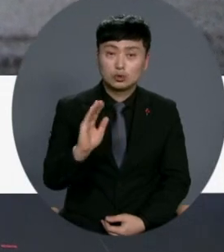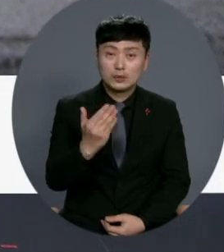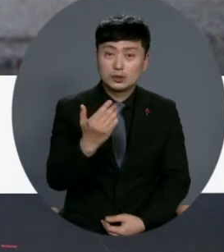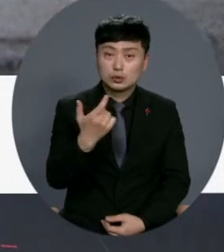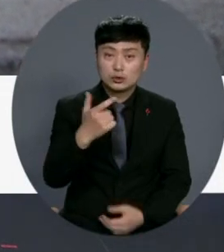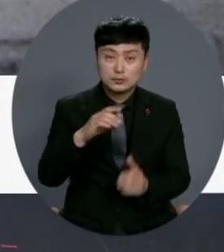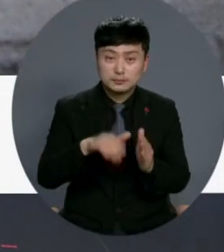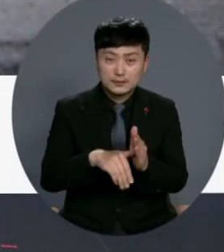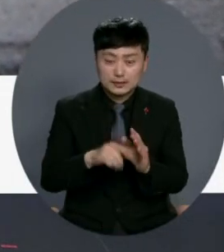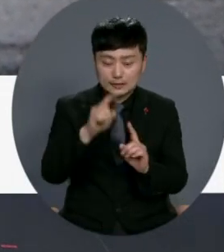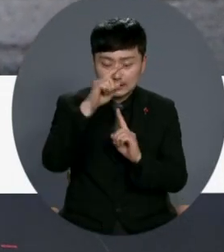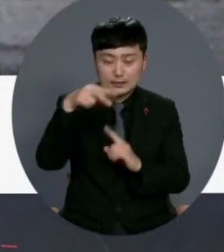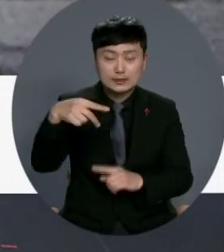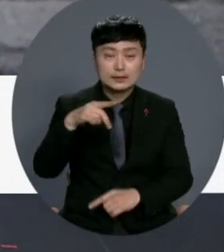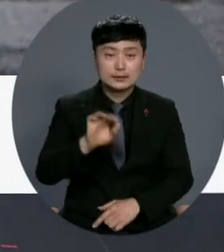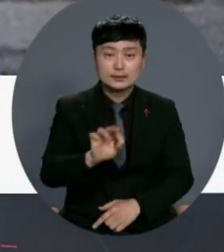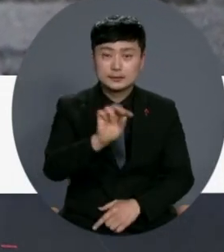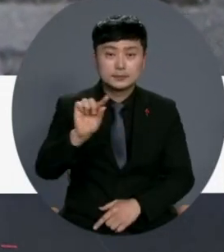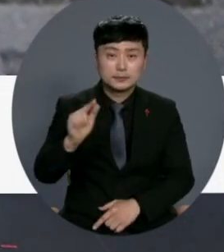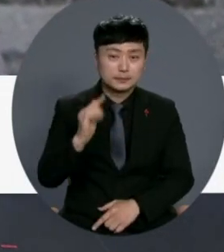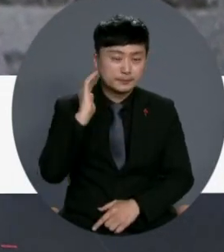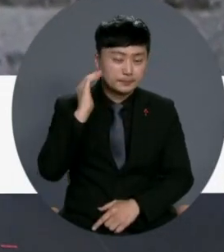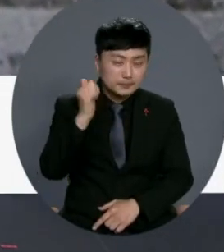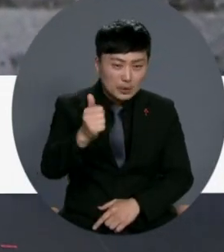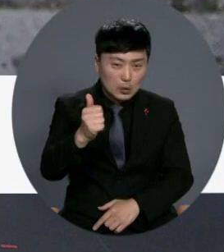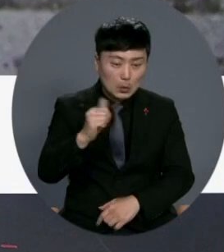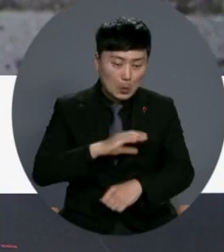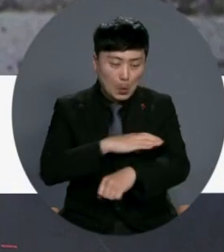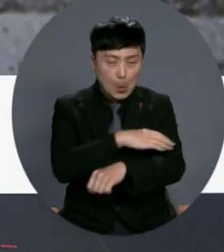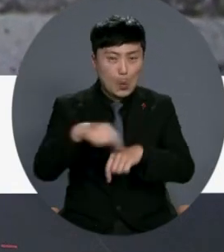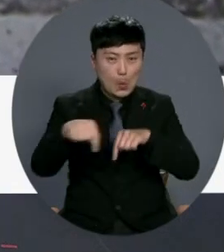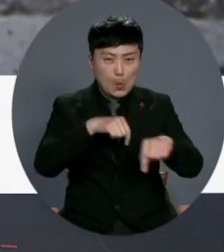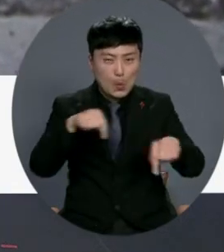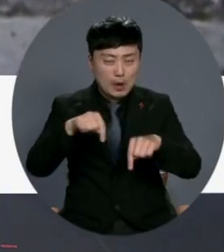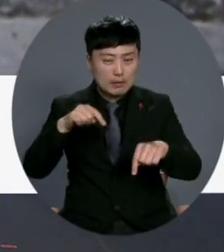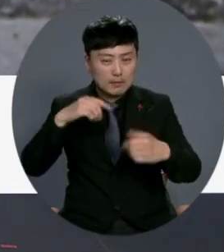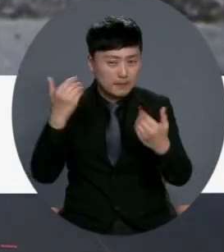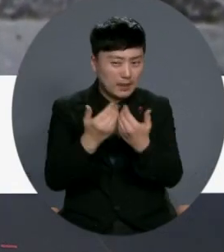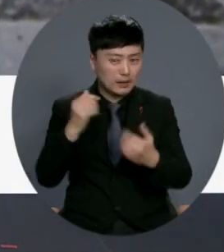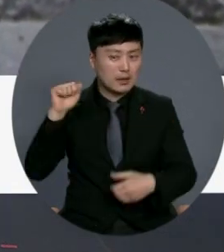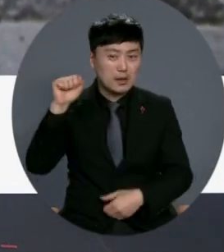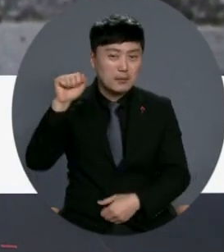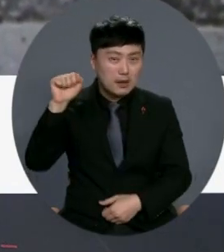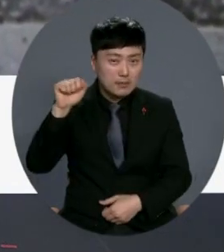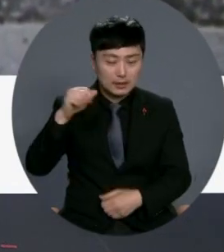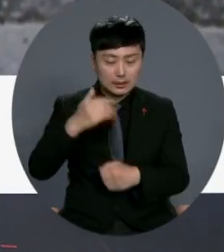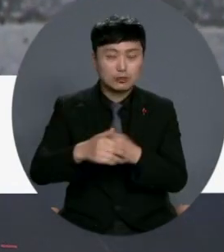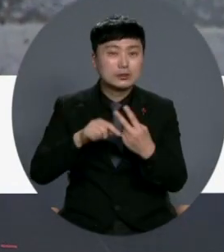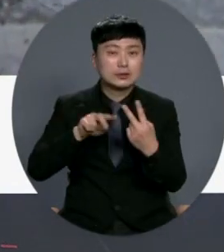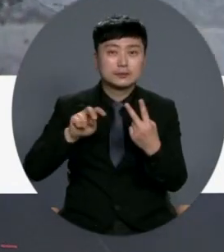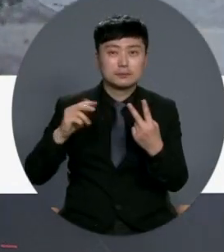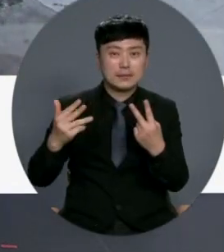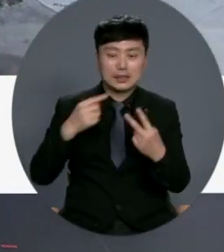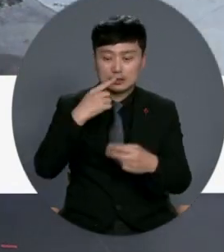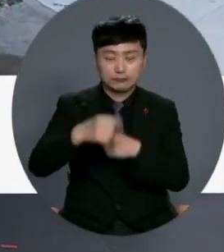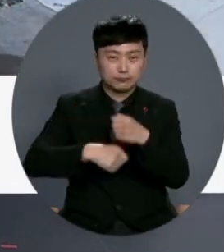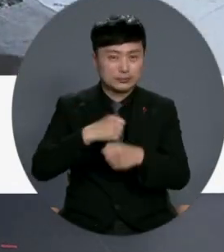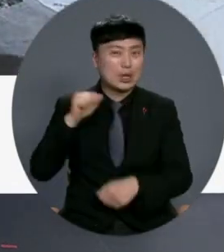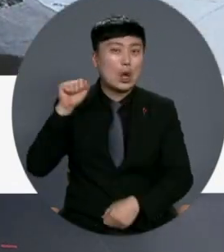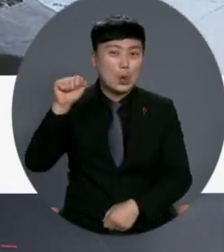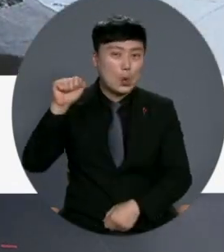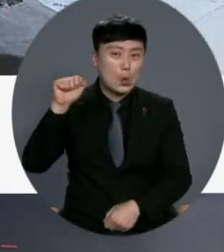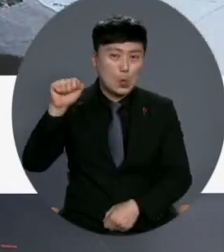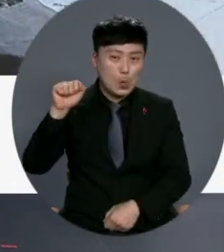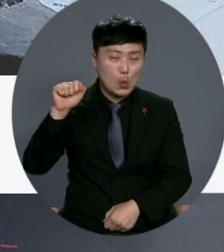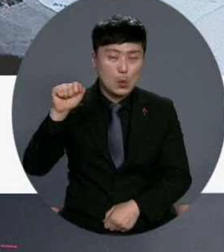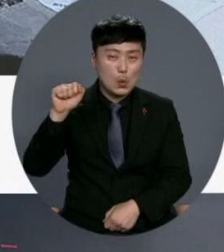1960년 이승만 독재 정권을 무너뜨린 4.19 혁명의 도화선이 된 대구 2.28 민주운동이 뮤지컬 작품으로